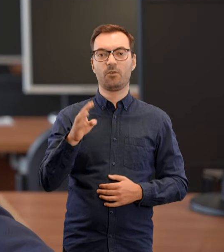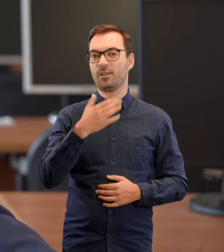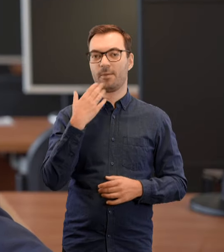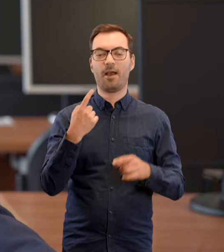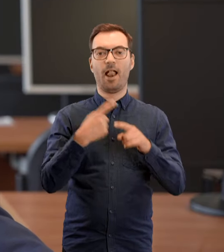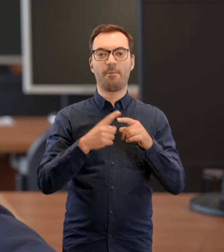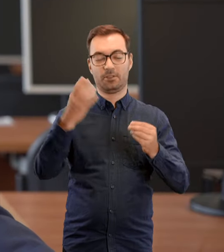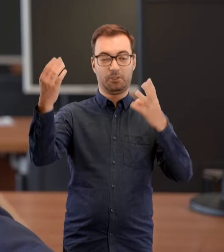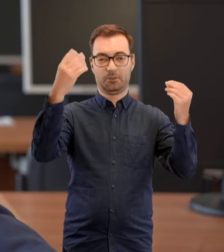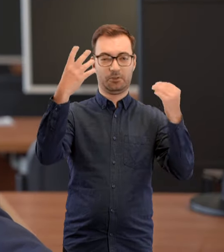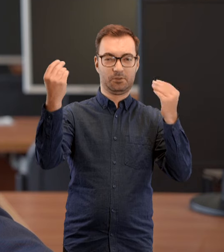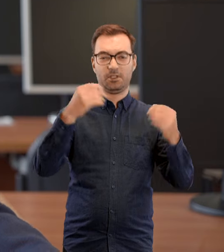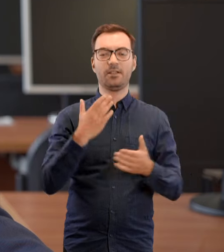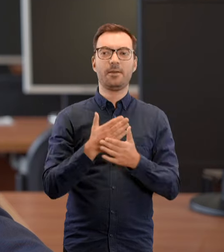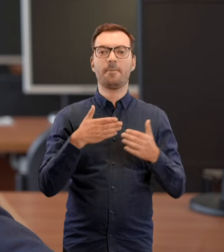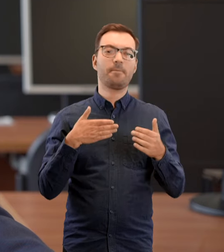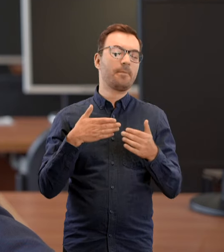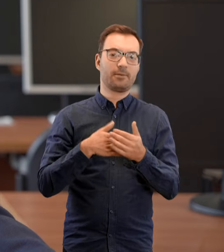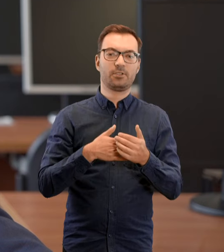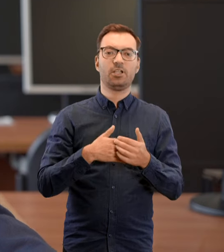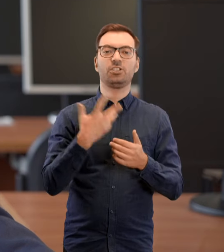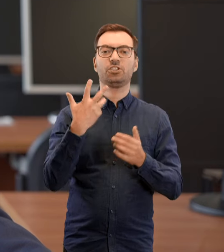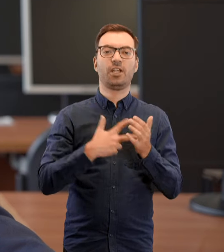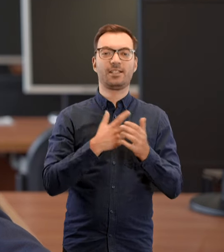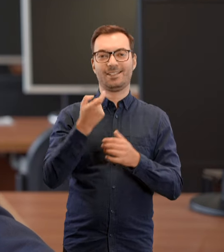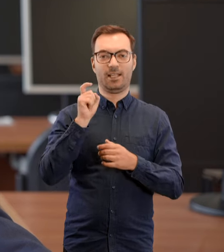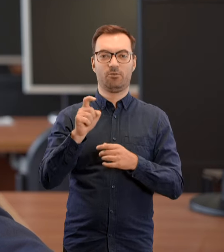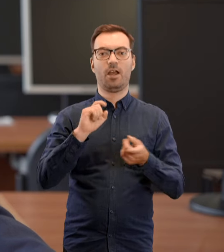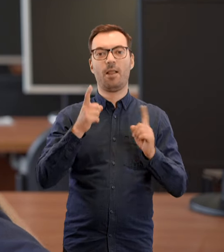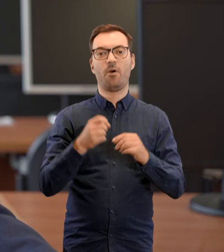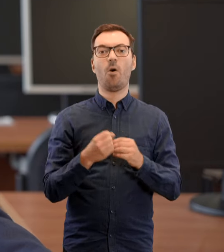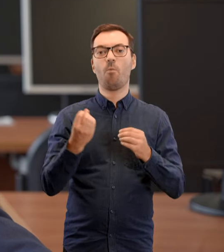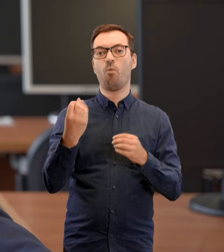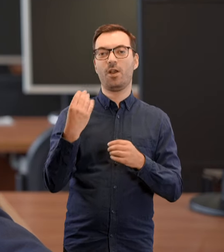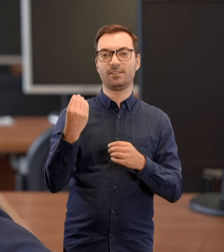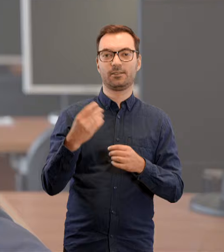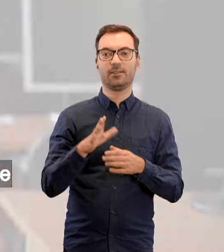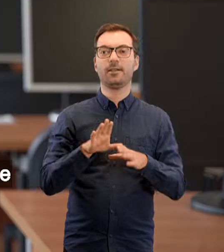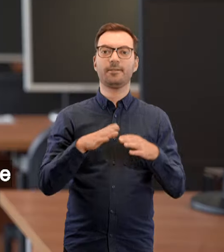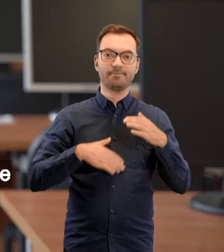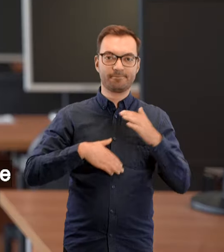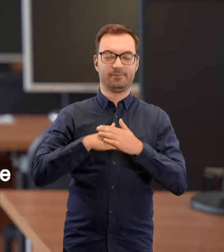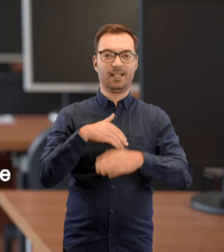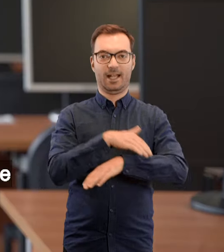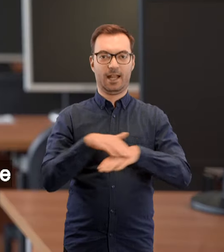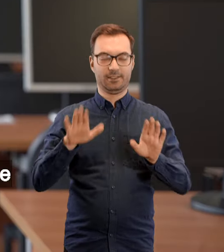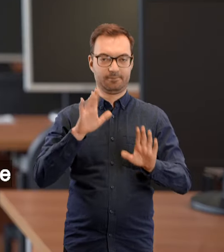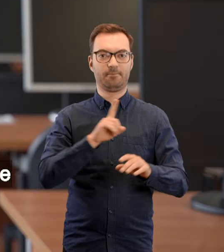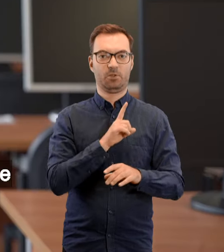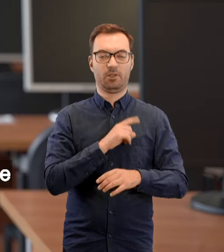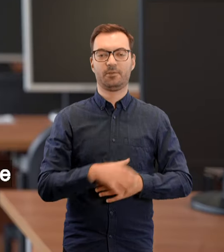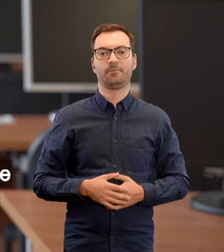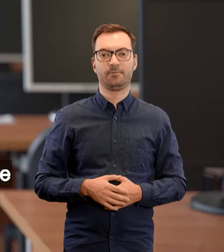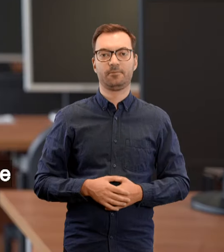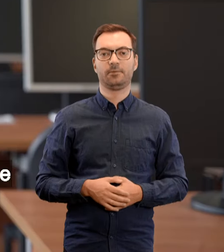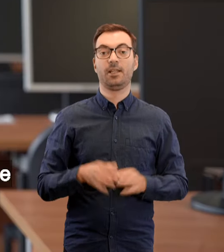elementów błyskających częściej niż 3 razy w ciągu 1 sekundy lub też błysk nie przekracza wartości granicznych. Obecnie Uniwersytet